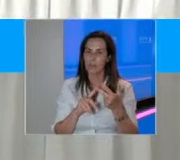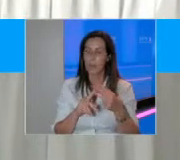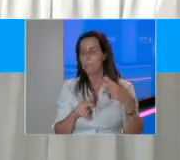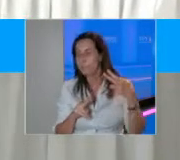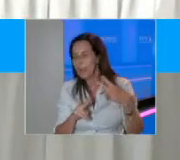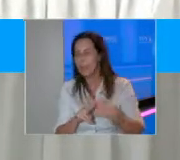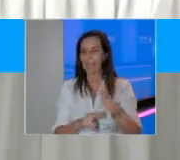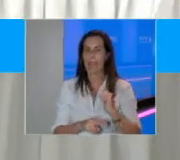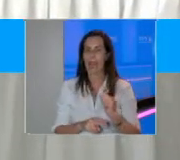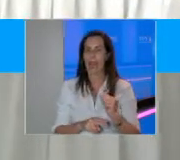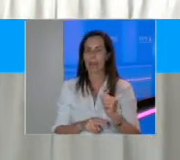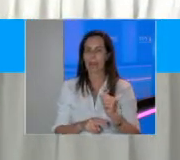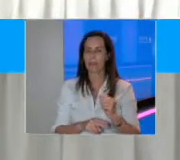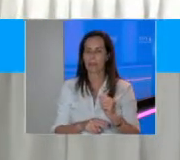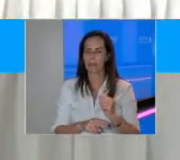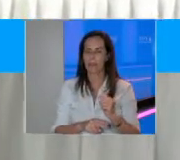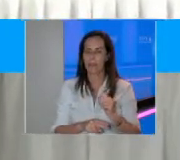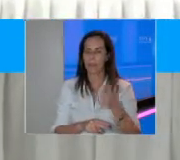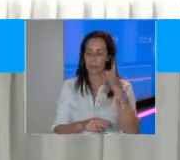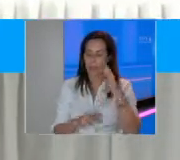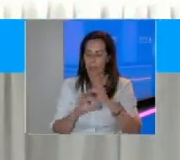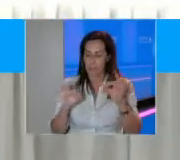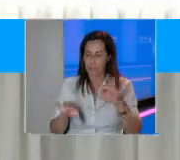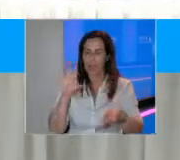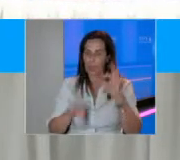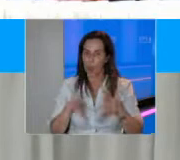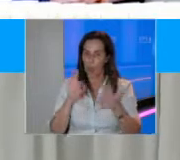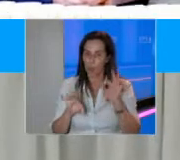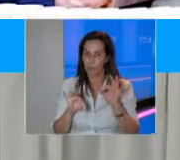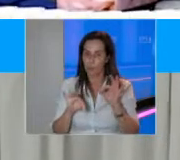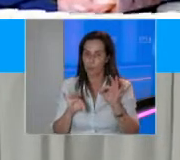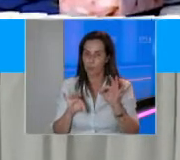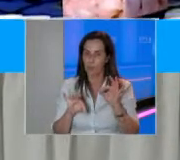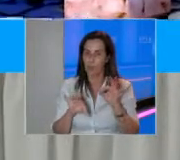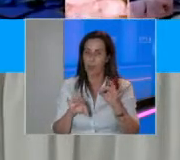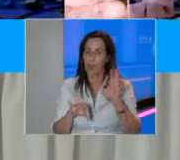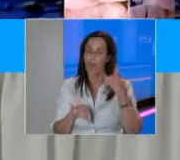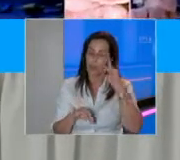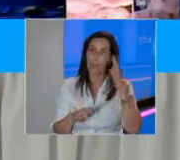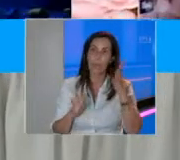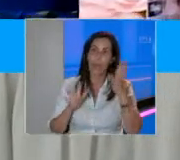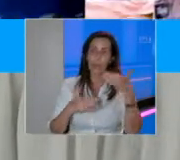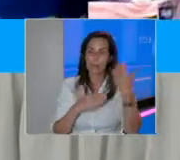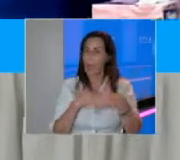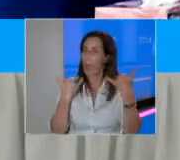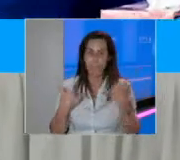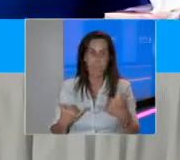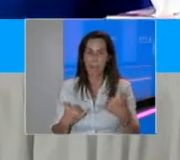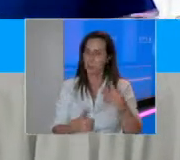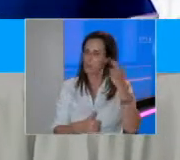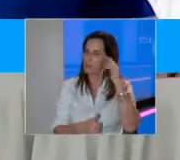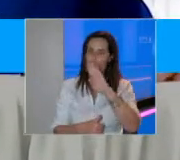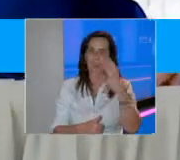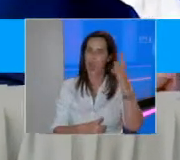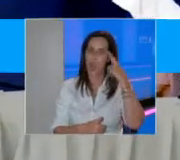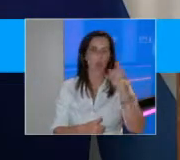בדרך כלל, אתה יודע איך אתה נכנס למערכת בחירות, ובגדול גם איך אתה יוצא ממנה. בפעם הזאת, אני חושב